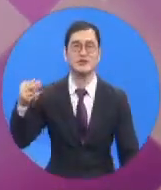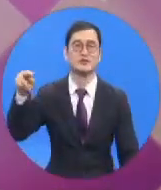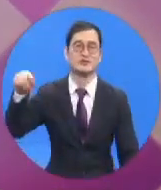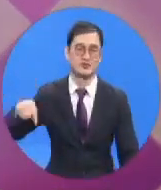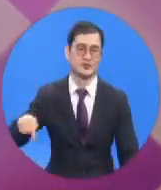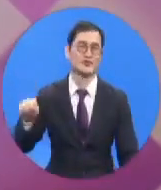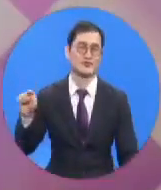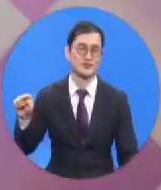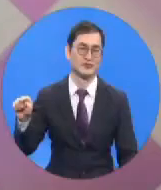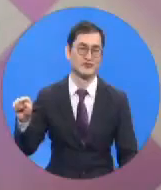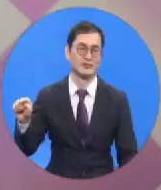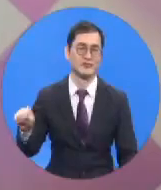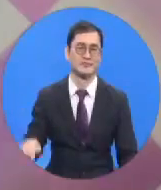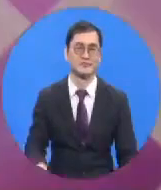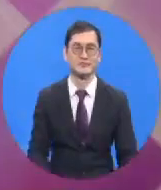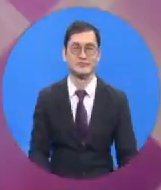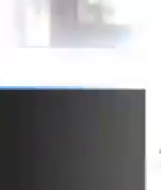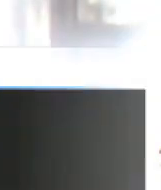안철수 대표는 이렇게 반응했습니다.